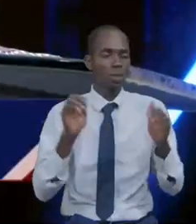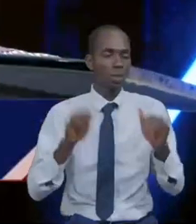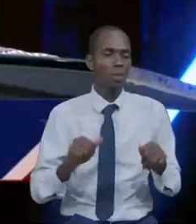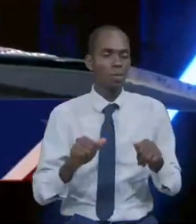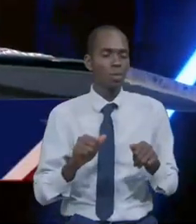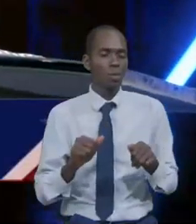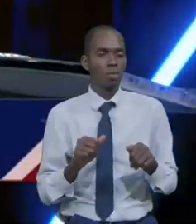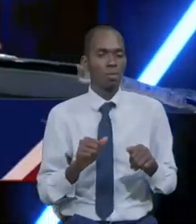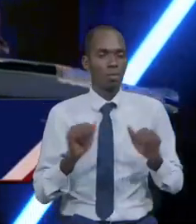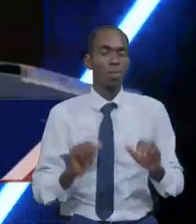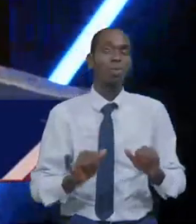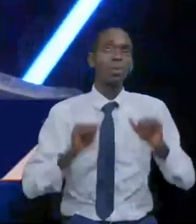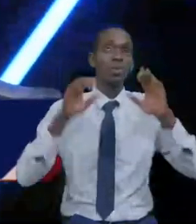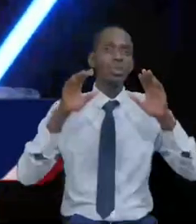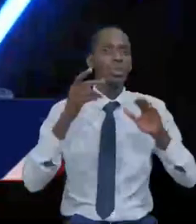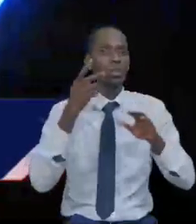pur.